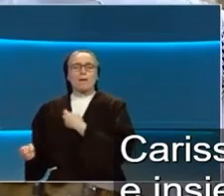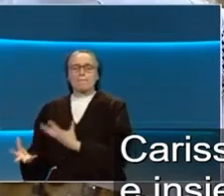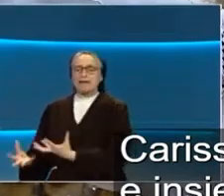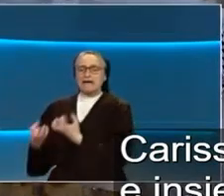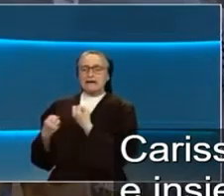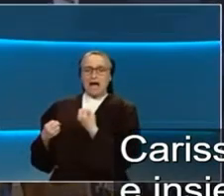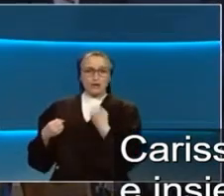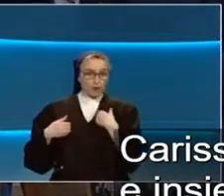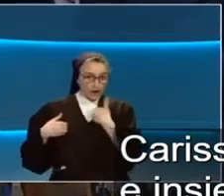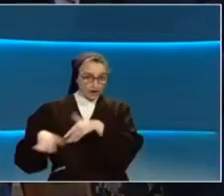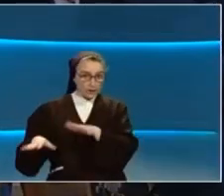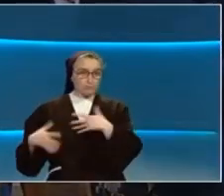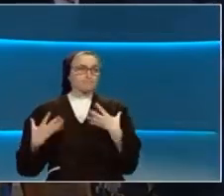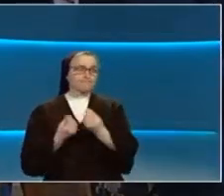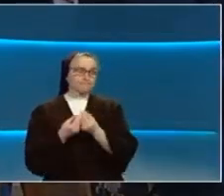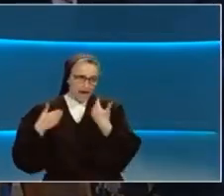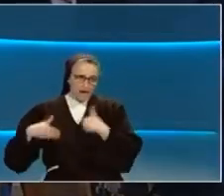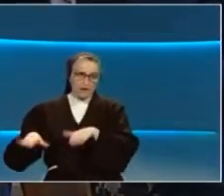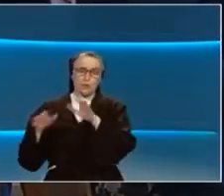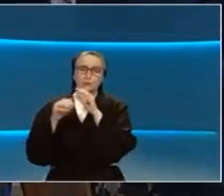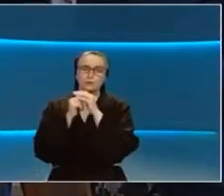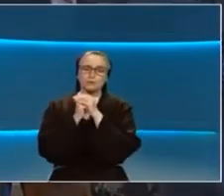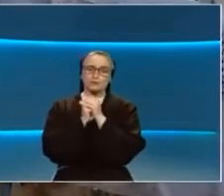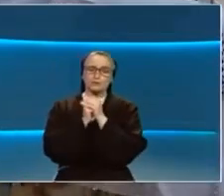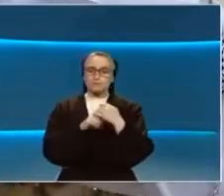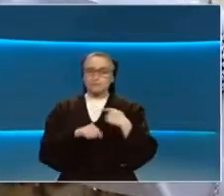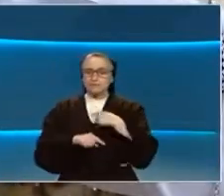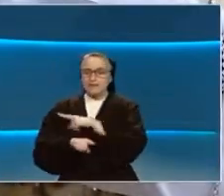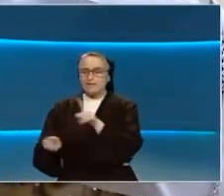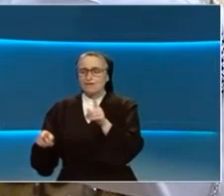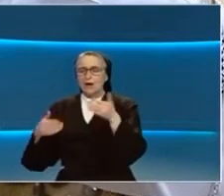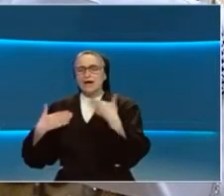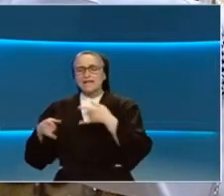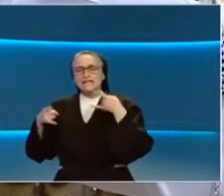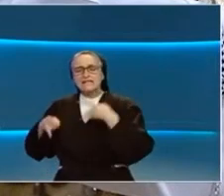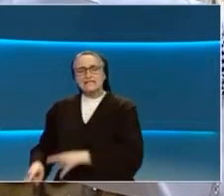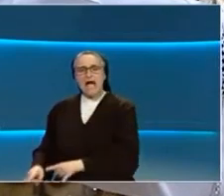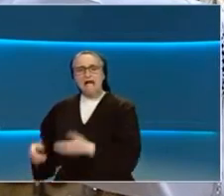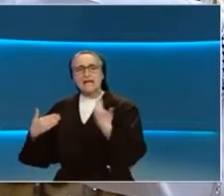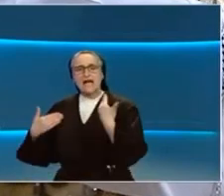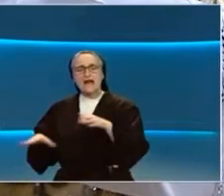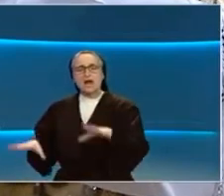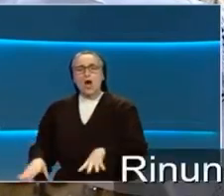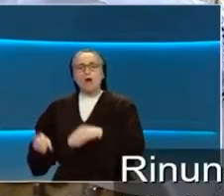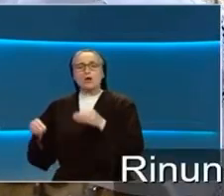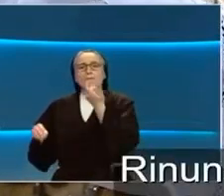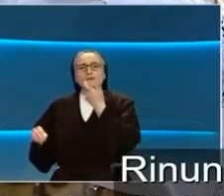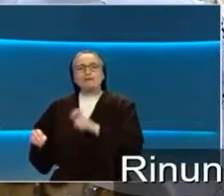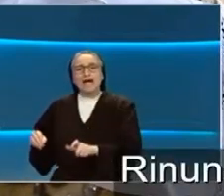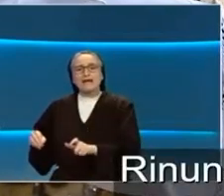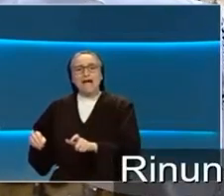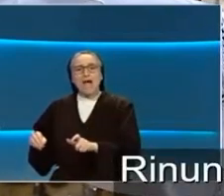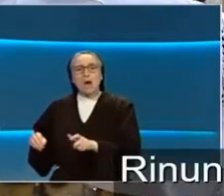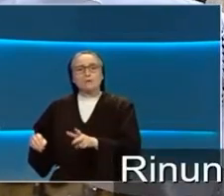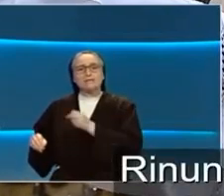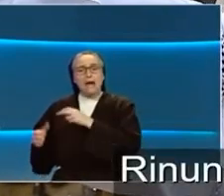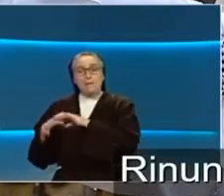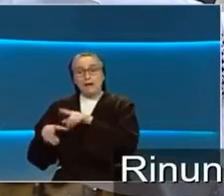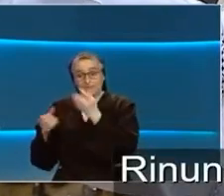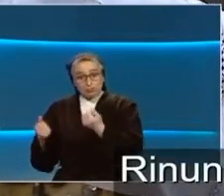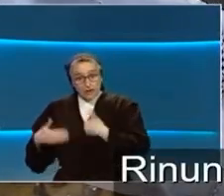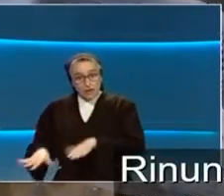peccato. Rinuncio. Rinunciate a Satana, origine e causa di ogni